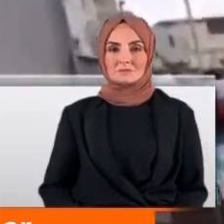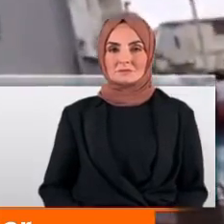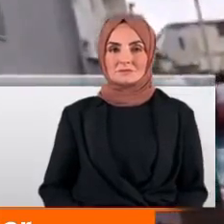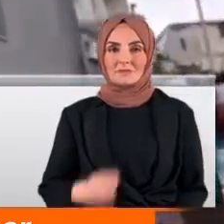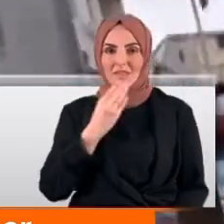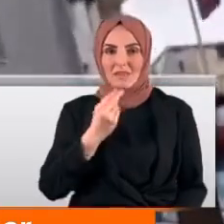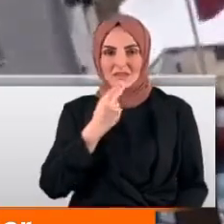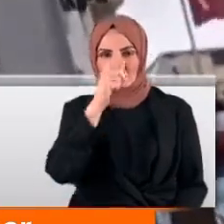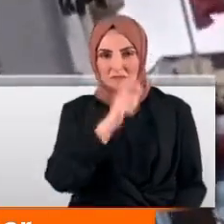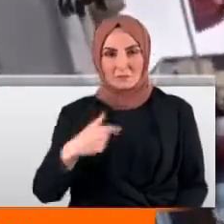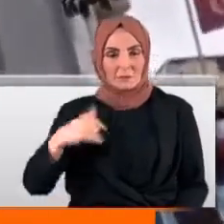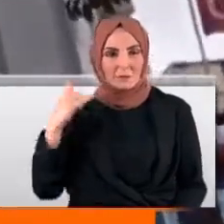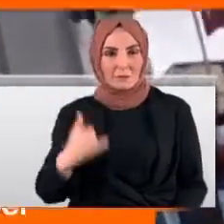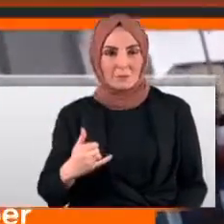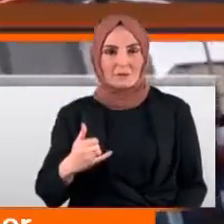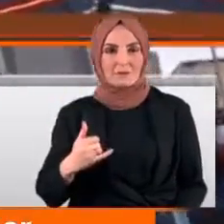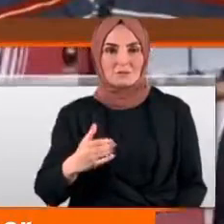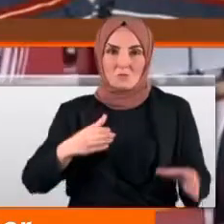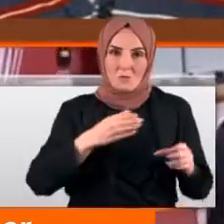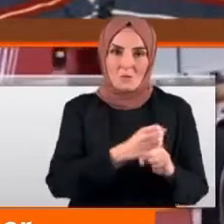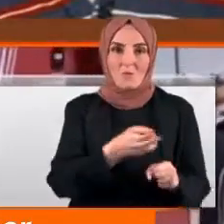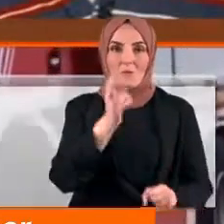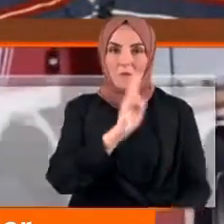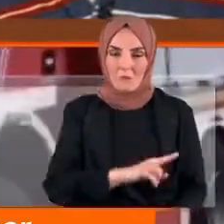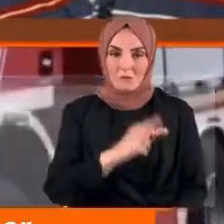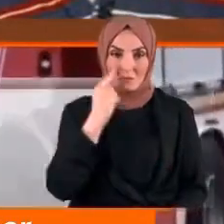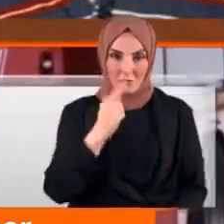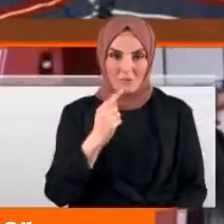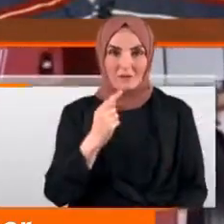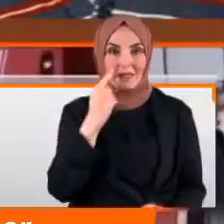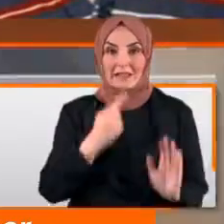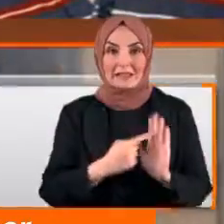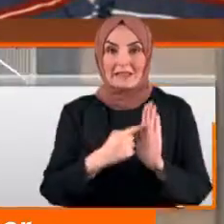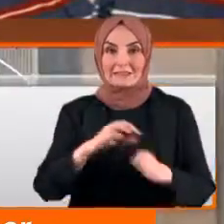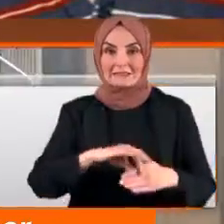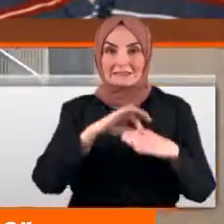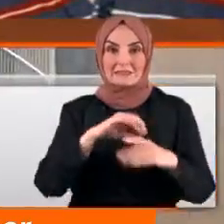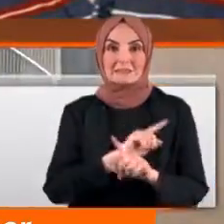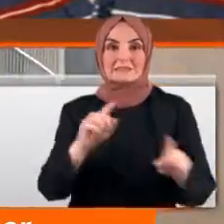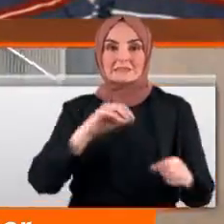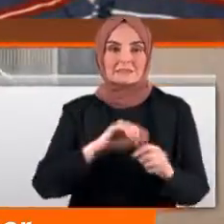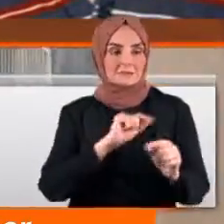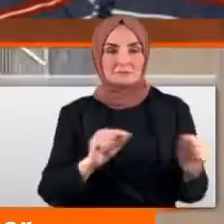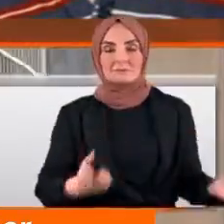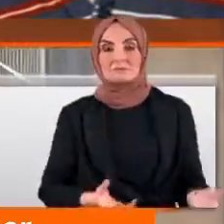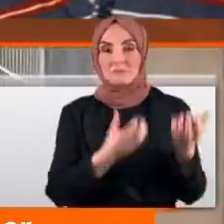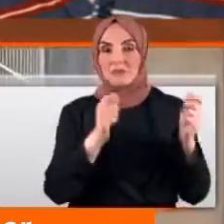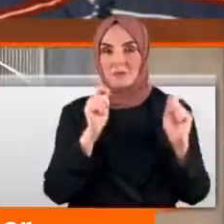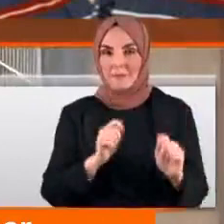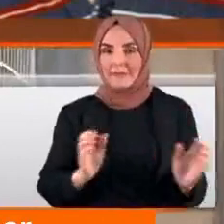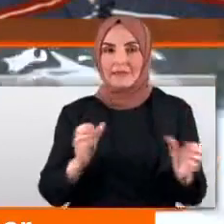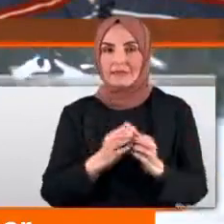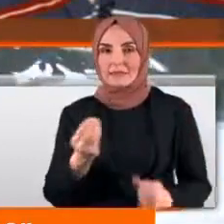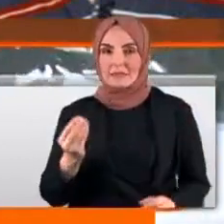kızı vahşice katleden vicdansız delilleri yok etmek için evi ateşe verdi. Ekipler incelemelerde cinayet şüphesi üzerinde